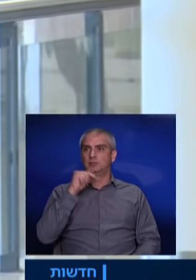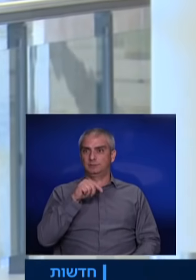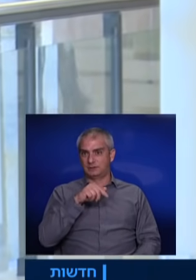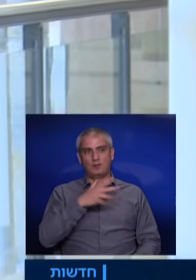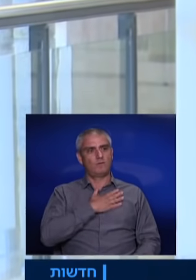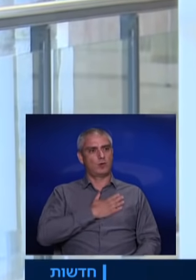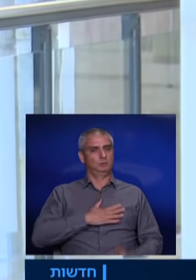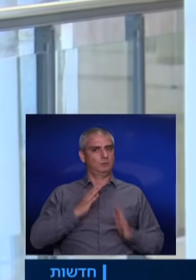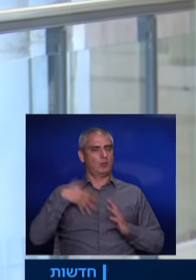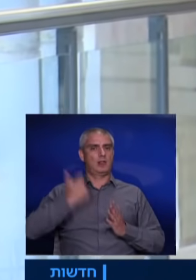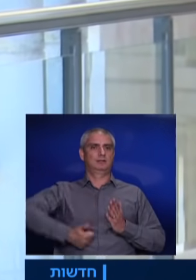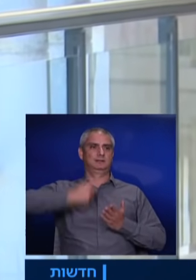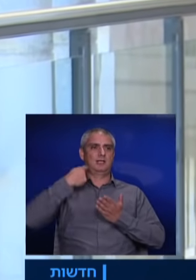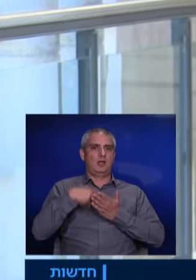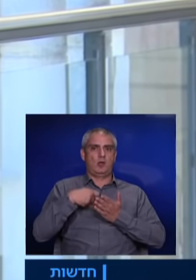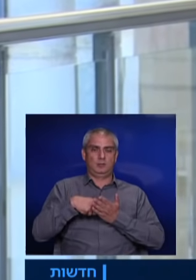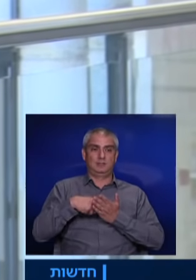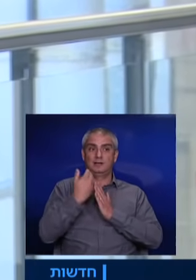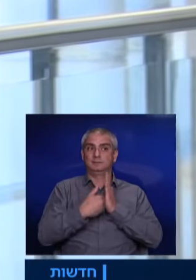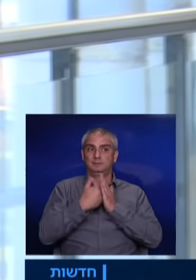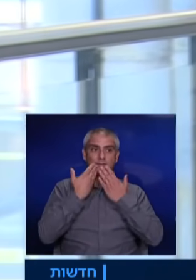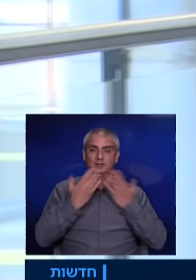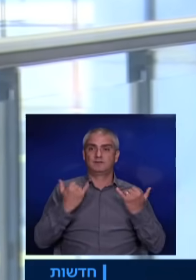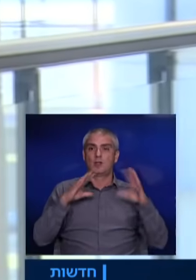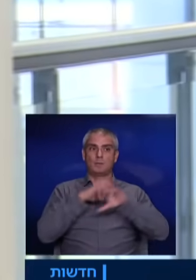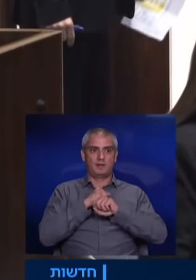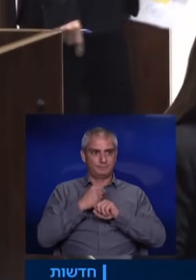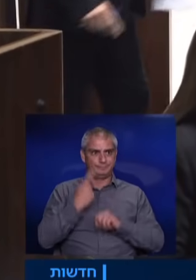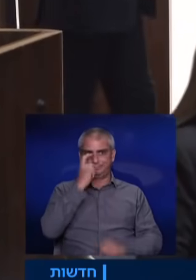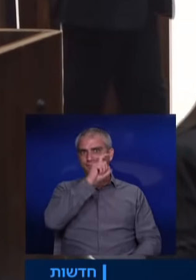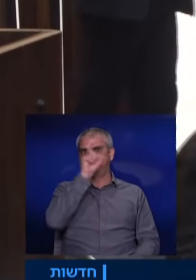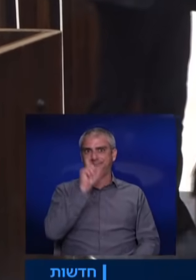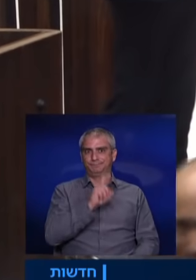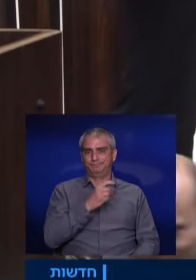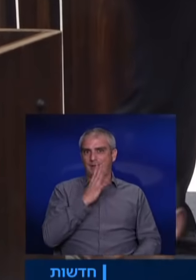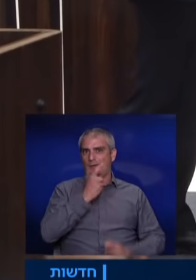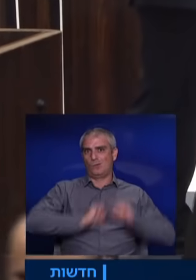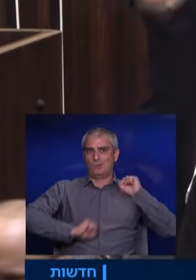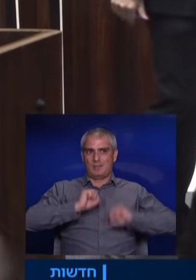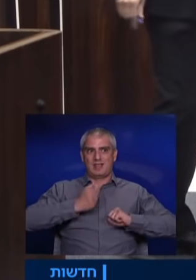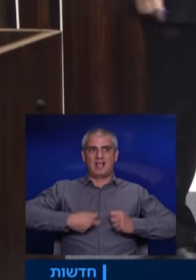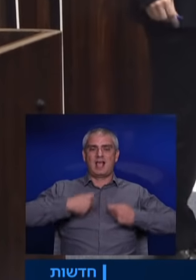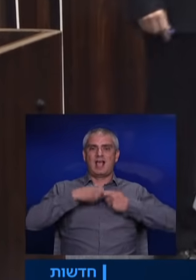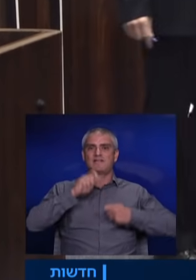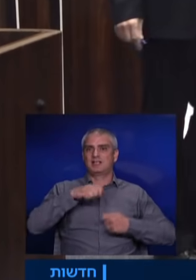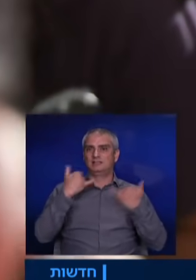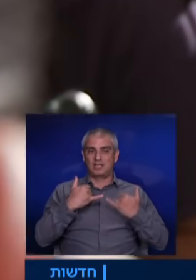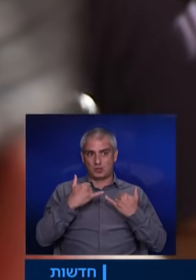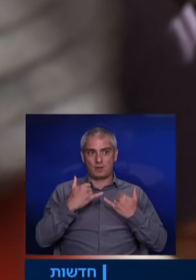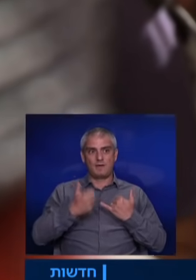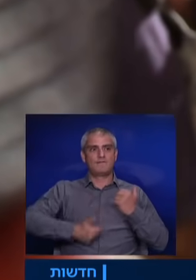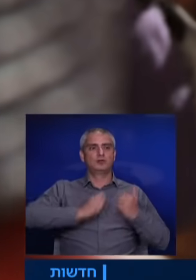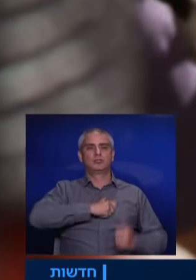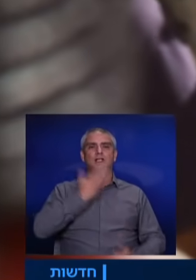ורוצה מאוד להיות שר האוצר, אבל מסמכים שנחשפים הערב מעלים סימני שאלה על התנהלותו של חבר הכנסת היום וראש